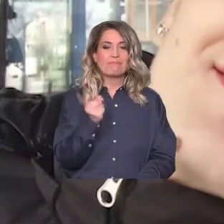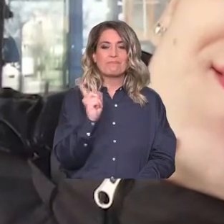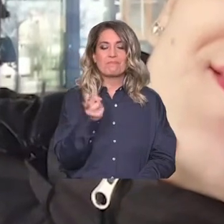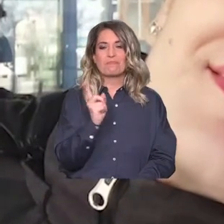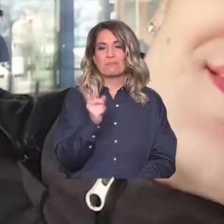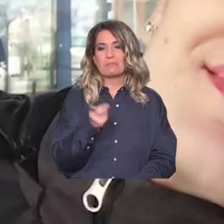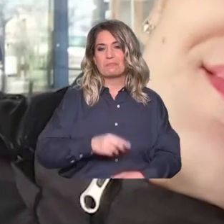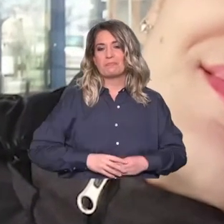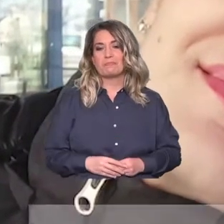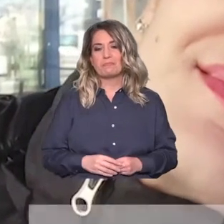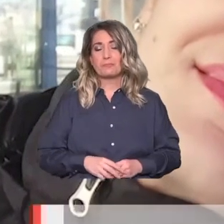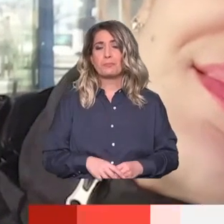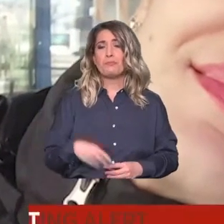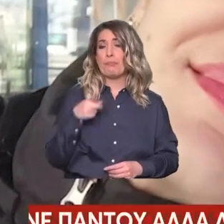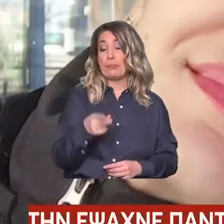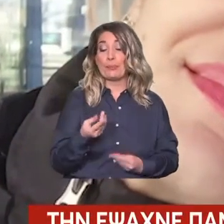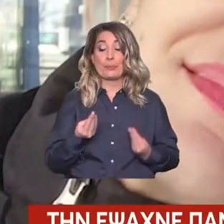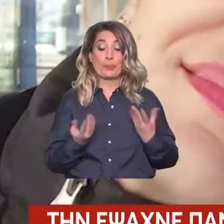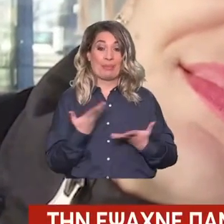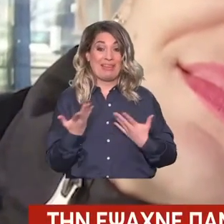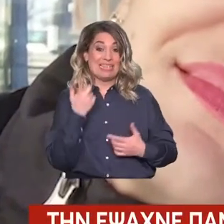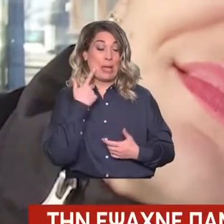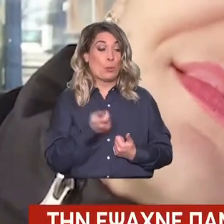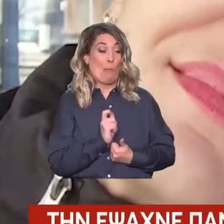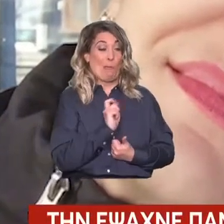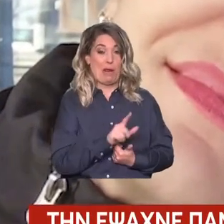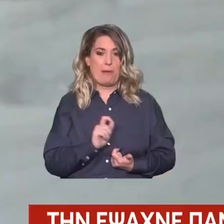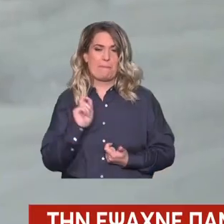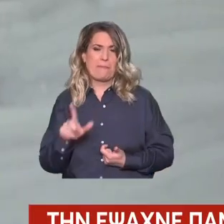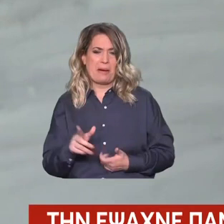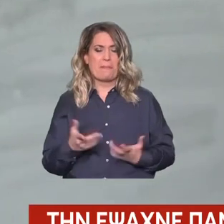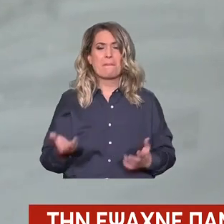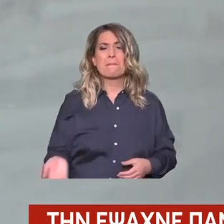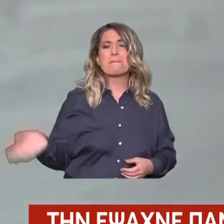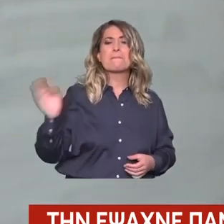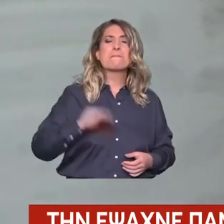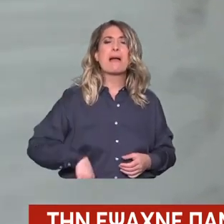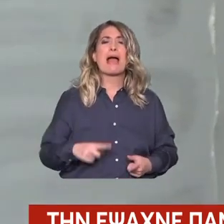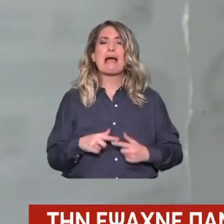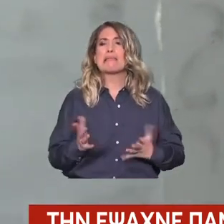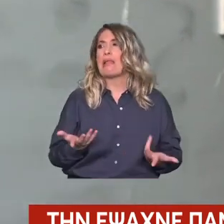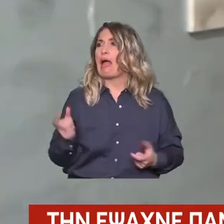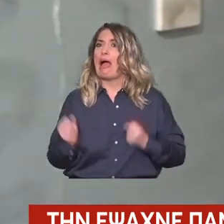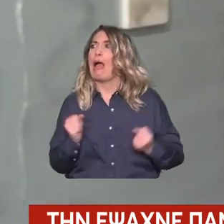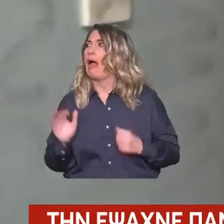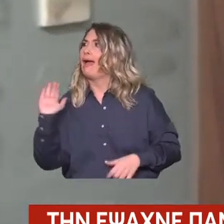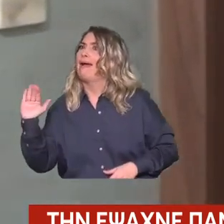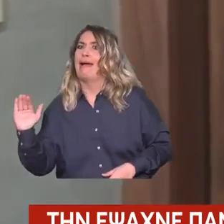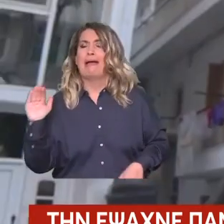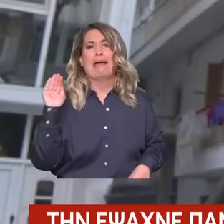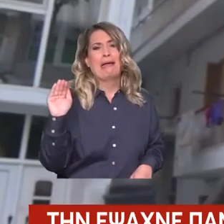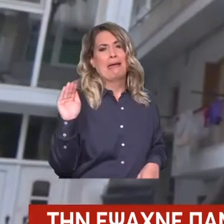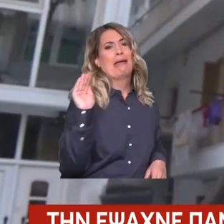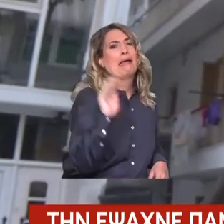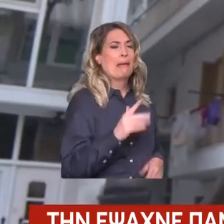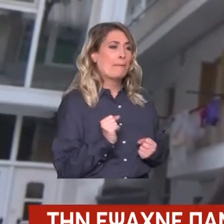Δεν μένει στα μηνύματα. Ο 39χρονος στη συνέχεια επιδίδεται σε ένα ανεπανάληπτο μαραθώνιο αναζήτησης. Την ψάχνει στη δουλειά